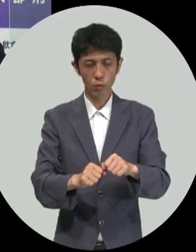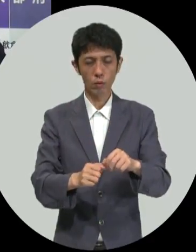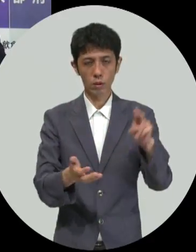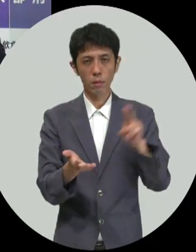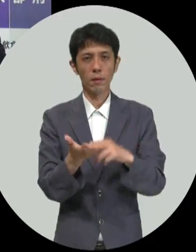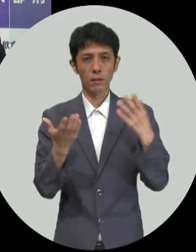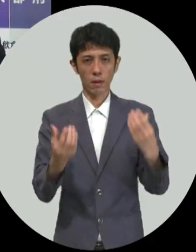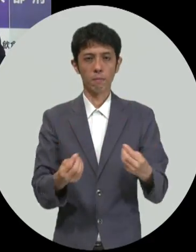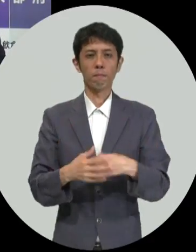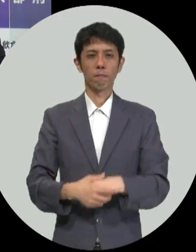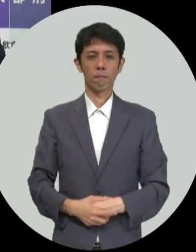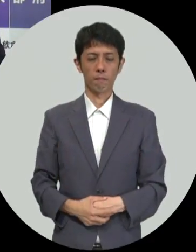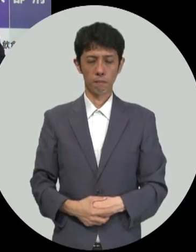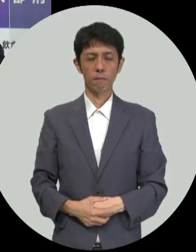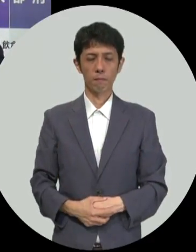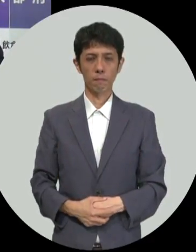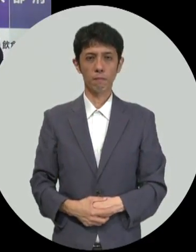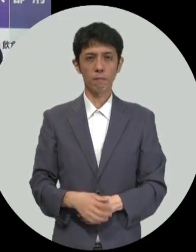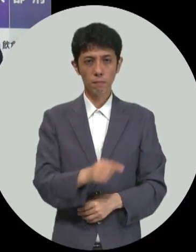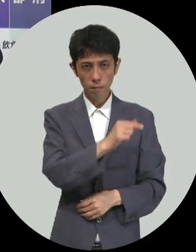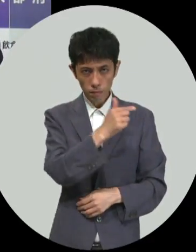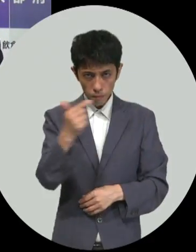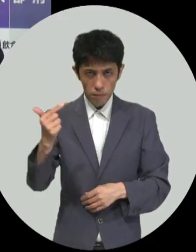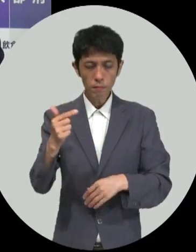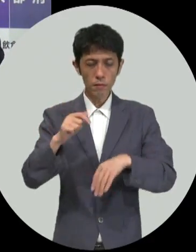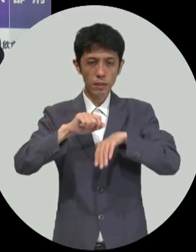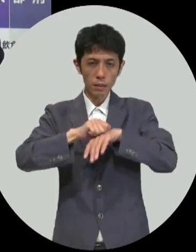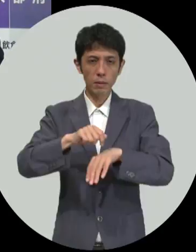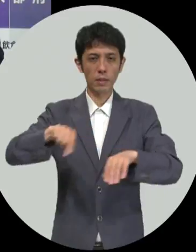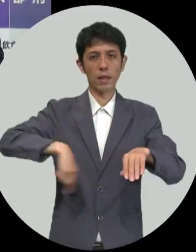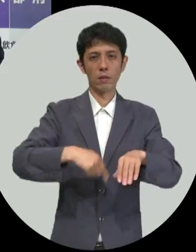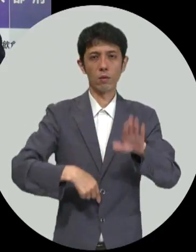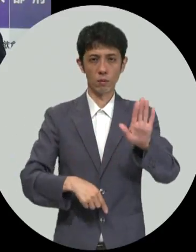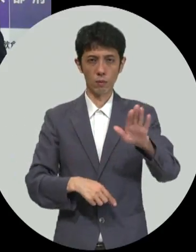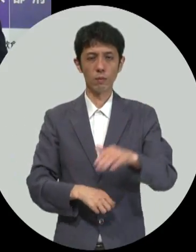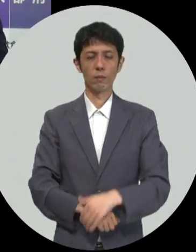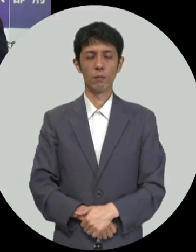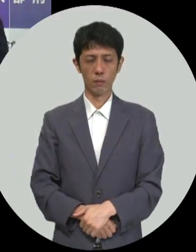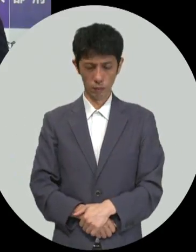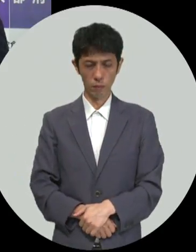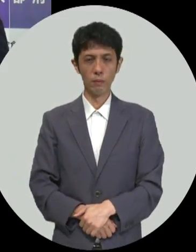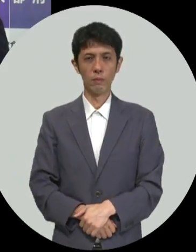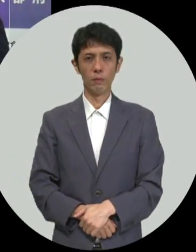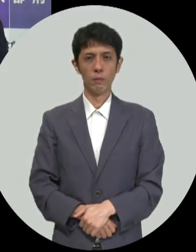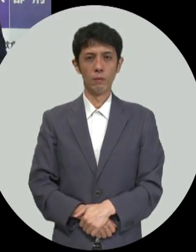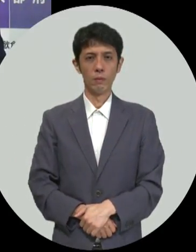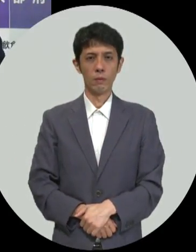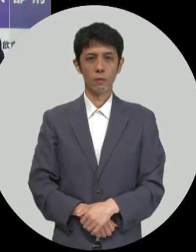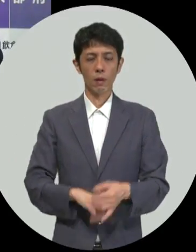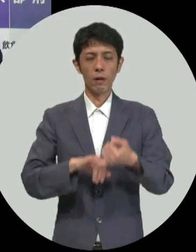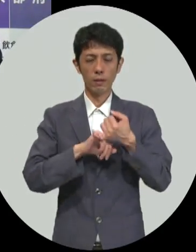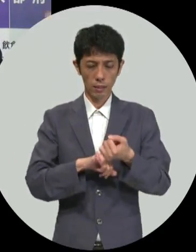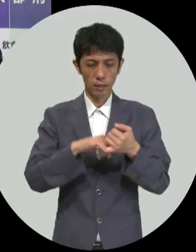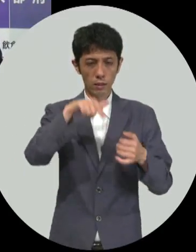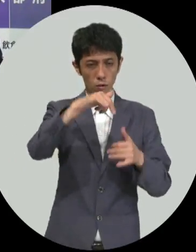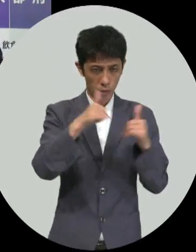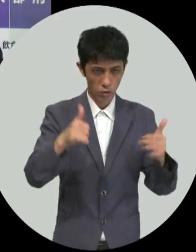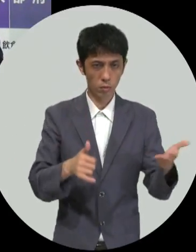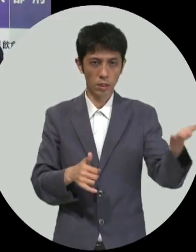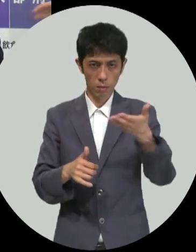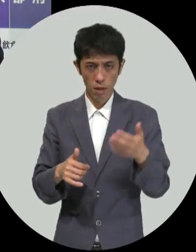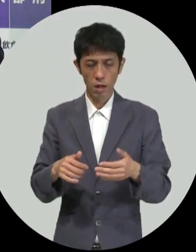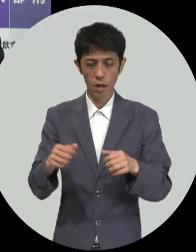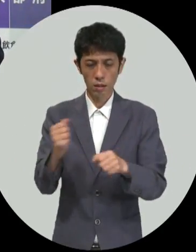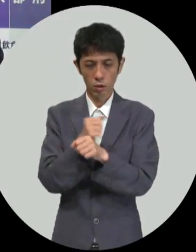はり非常に厳しい内容になるということでございますので、まあ、ぜひとも府民の皆様、事業者の皆様に